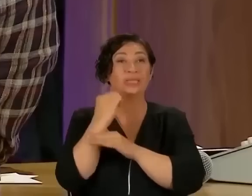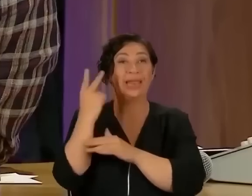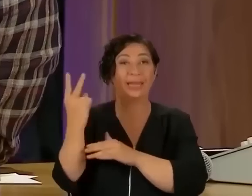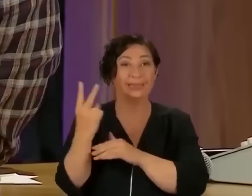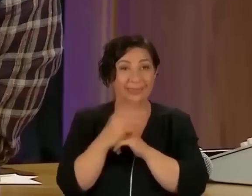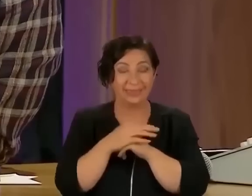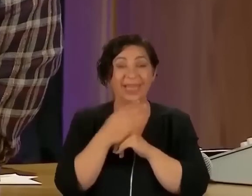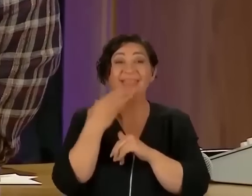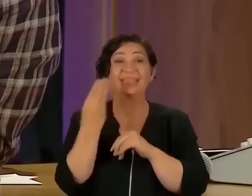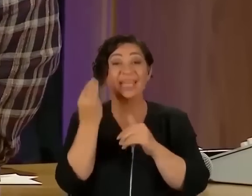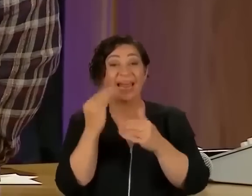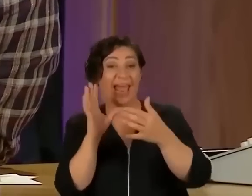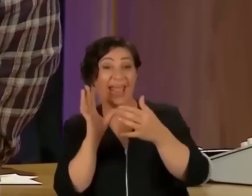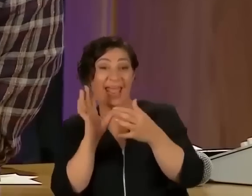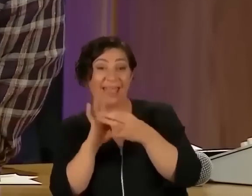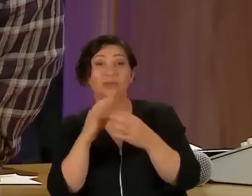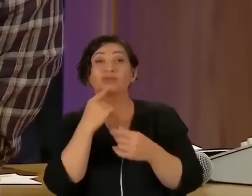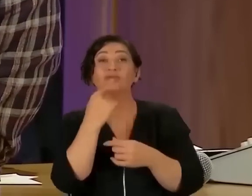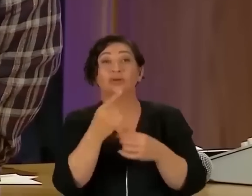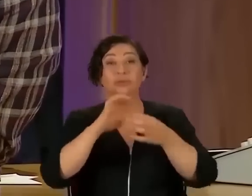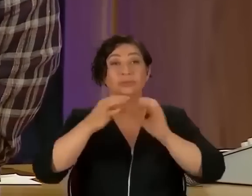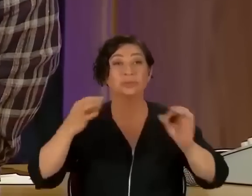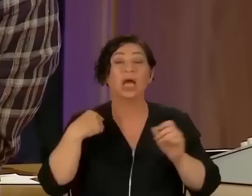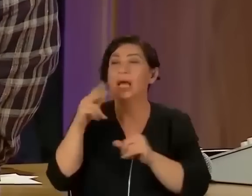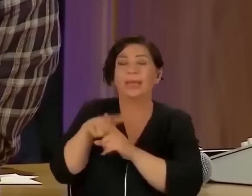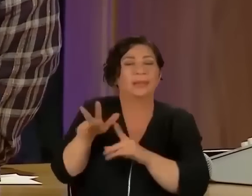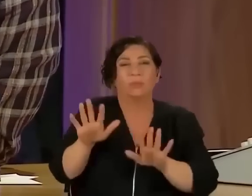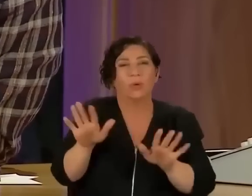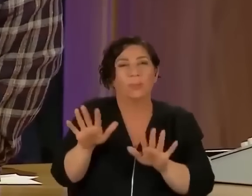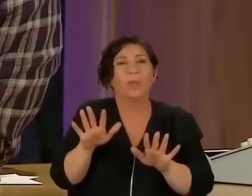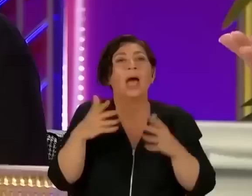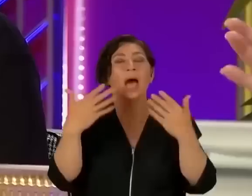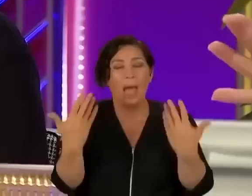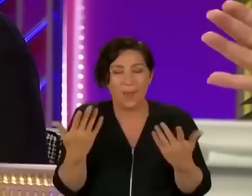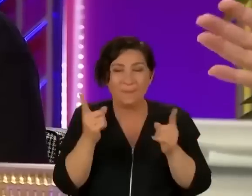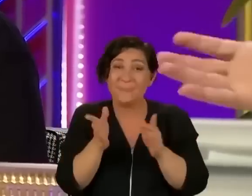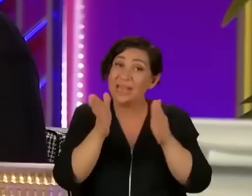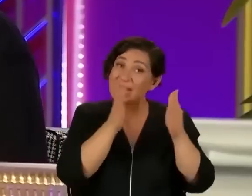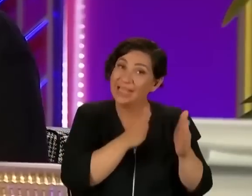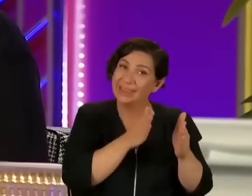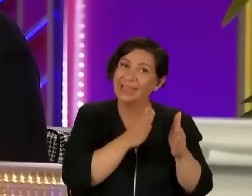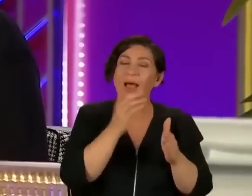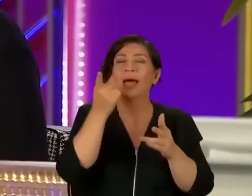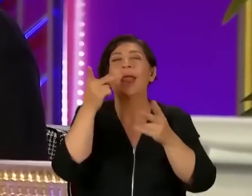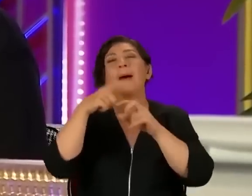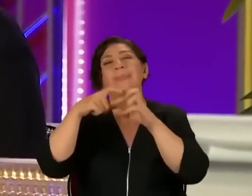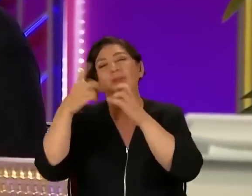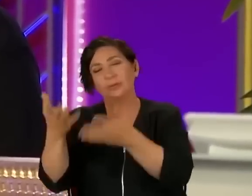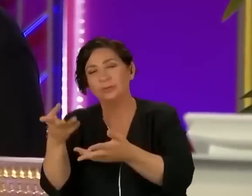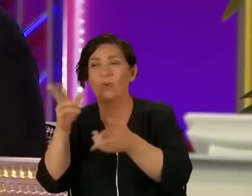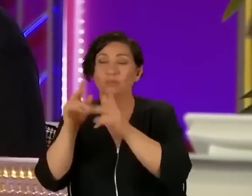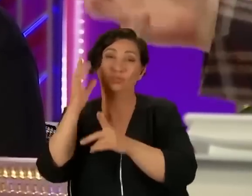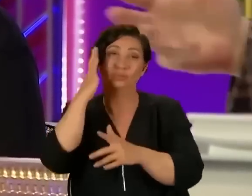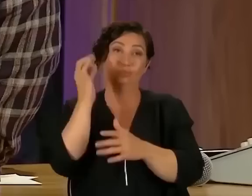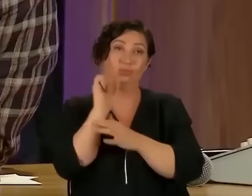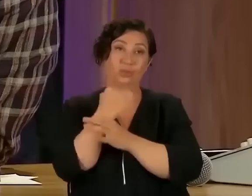mesela gençlerle ilgili söylediği çoğu şeye katılmıyorum. Ama bir yandan da yani çoğu rahmetli oldu artık o